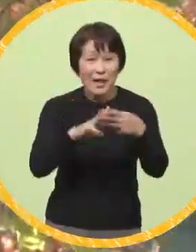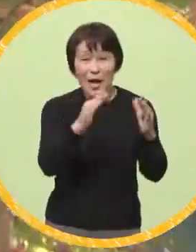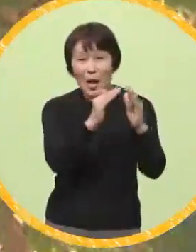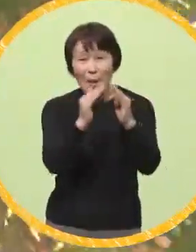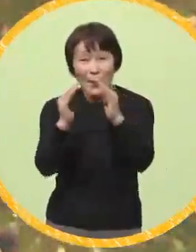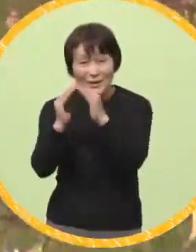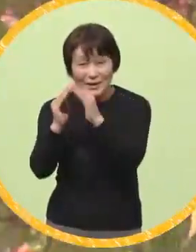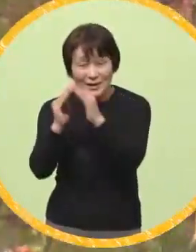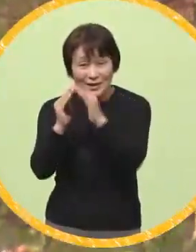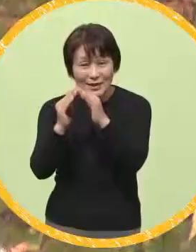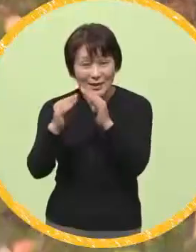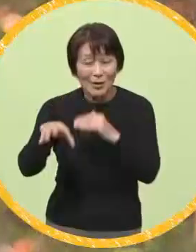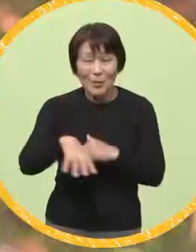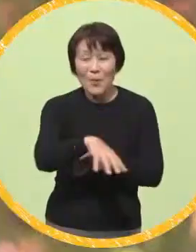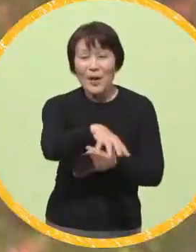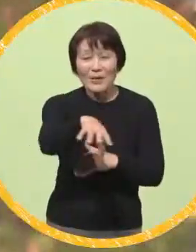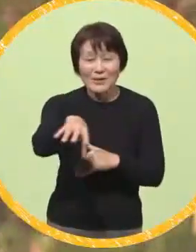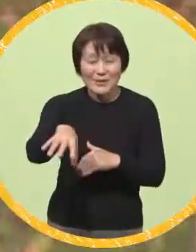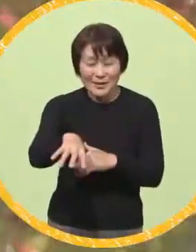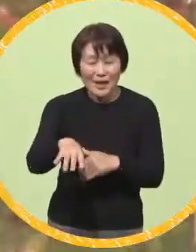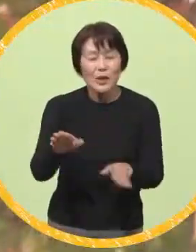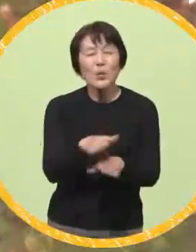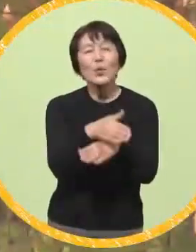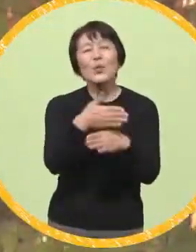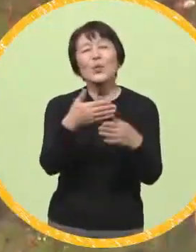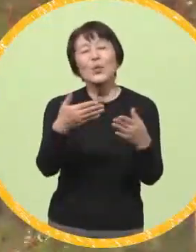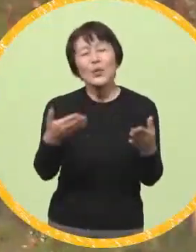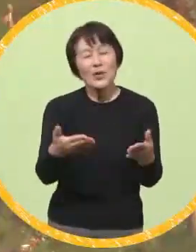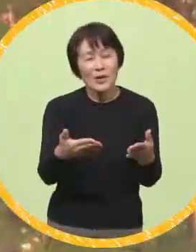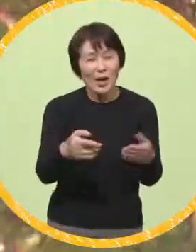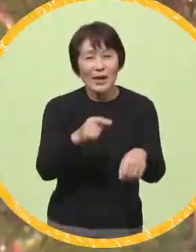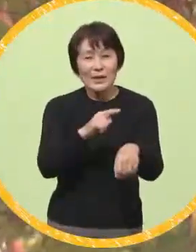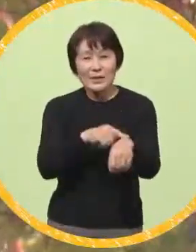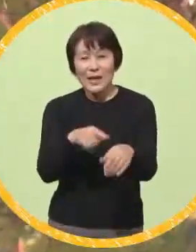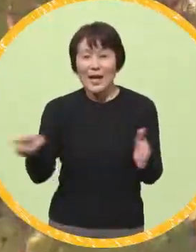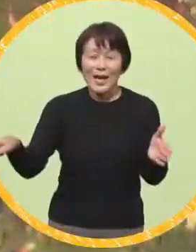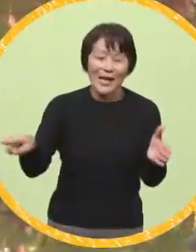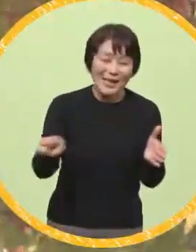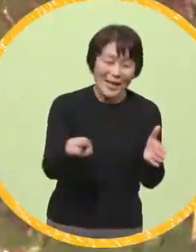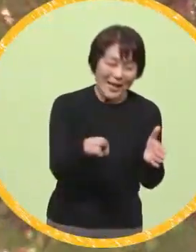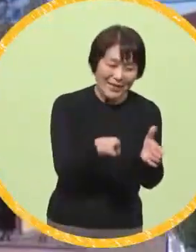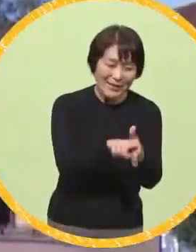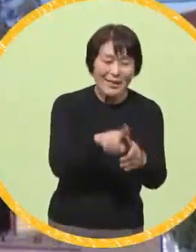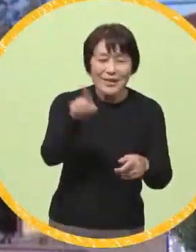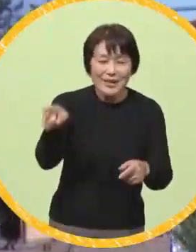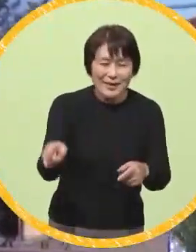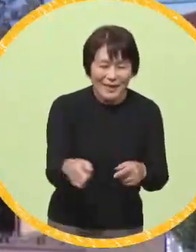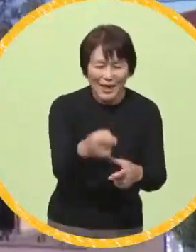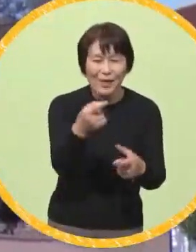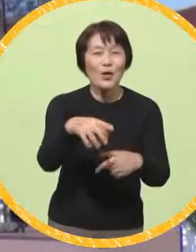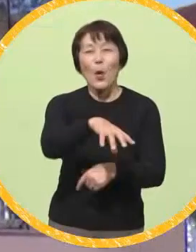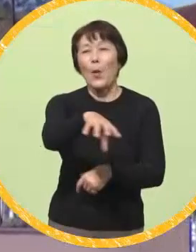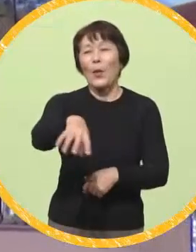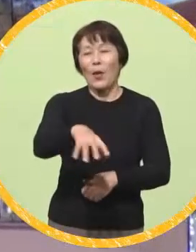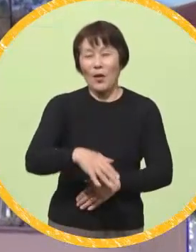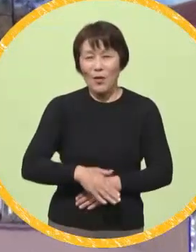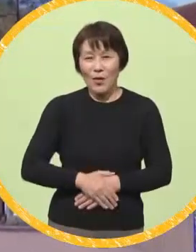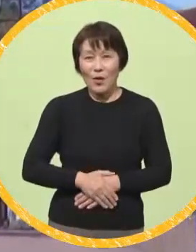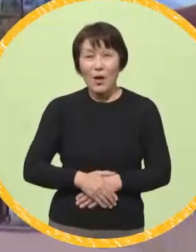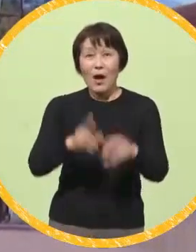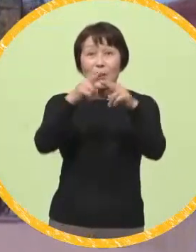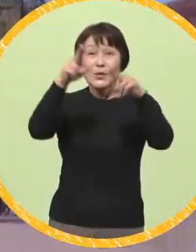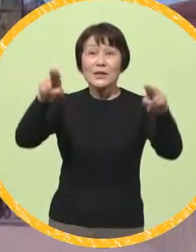景の中を緩やかな時が流れるこの町は首都圏から一番近い自然郷です。 富士山綺麗です